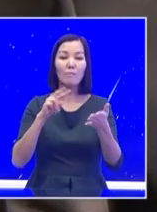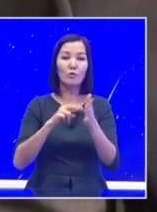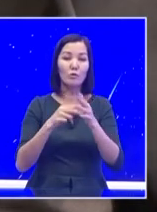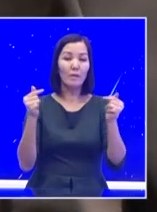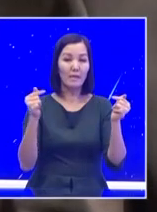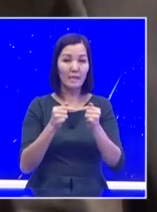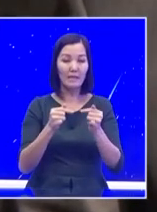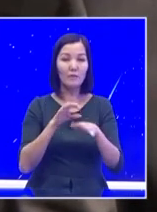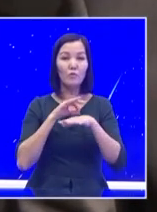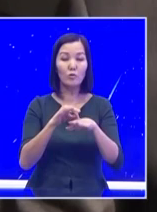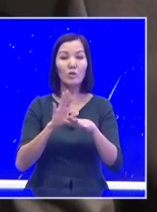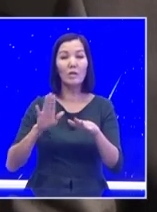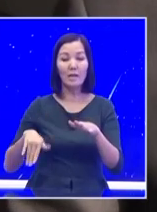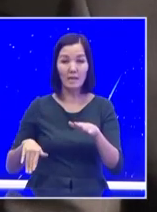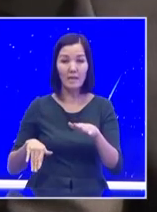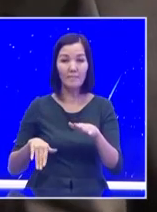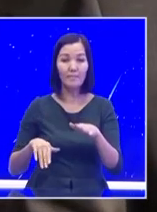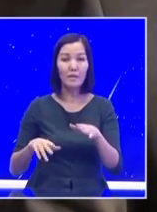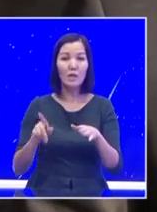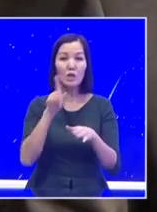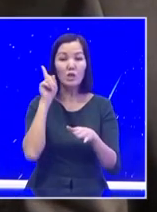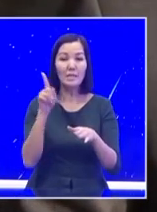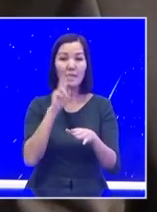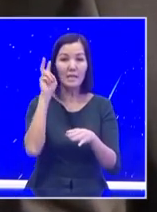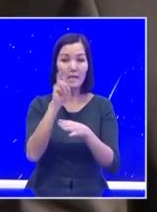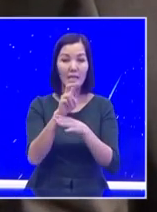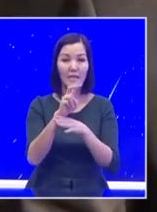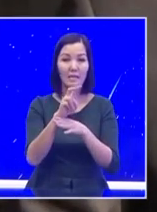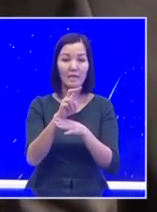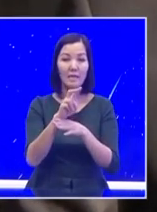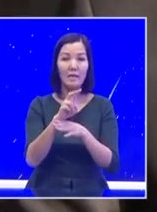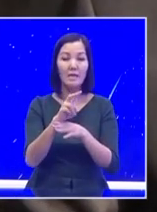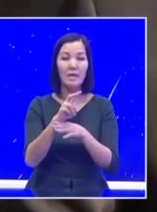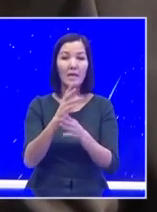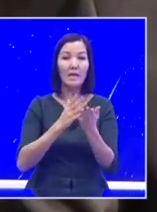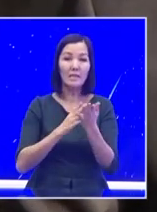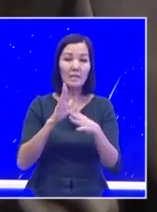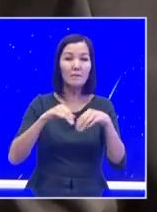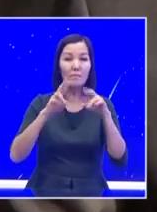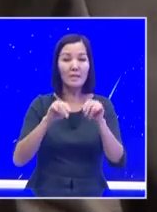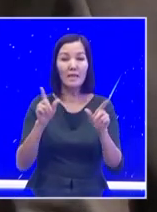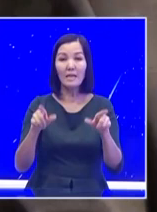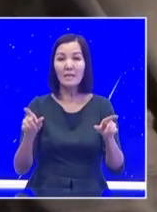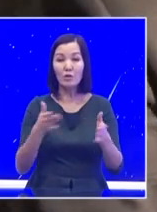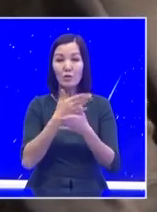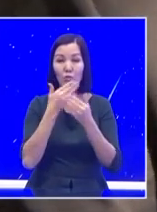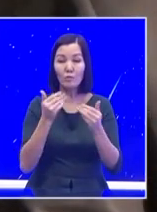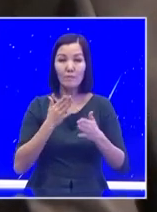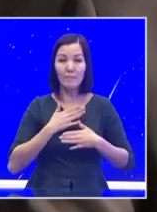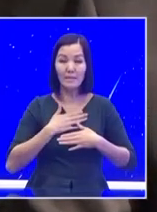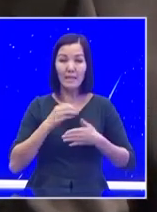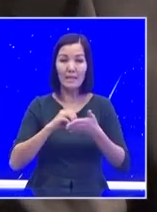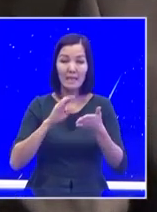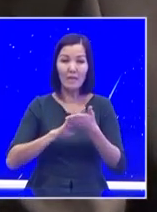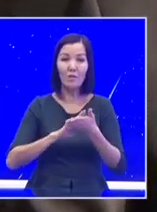сәйкес жүргізілгеннен кейін жастарымыз келген уақытта өздеріне керек мамандар болмай қалған жағдайда біздің мамандарымызға